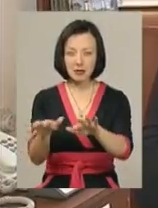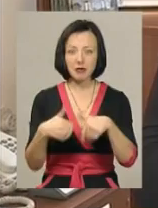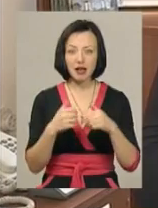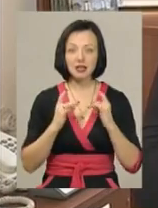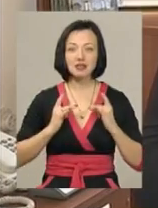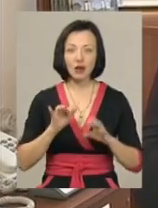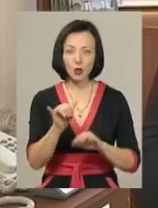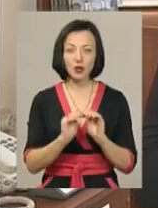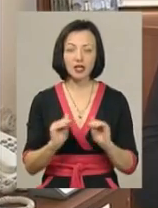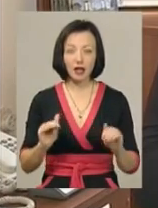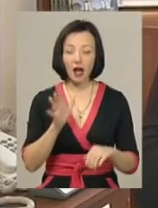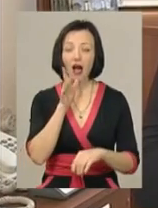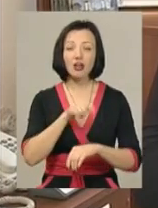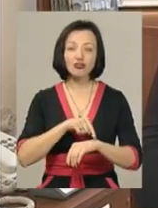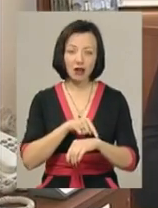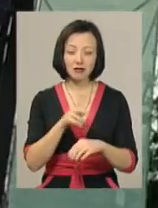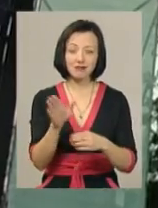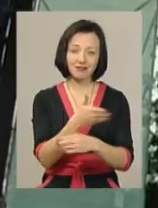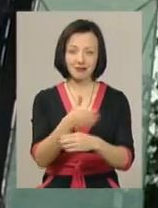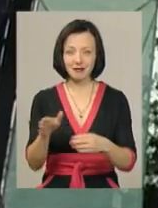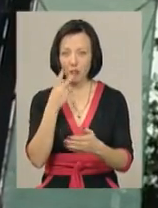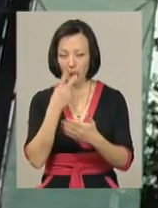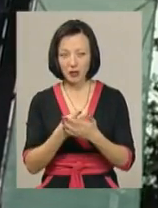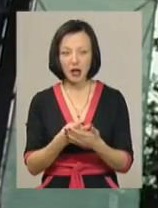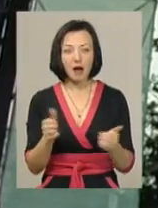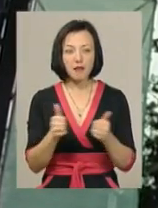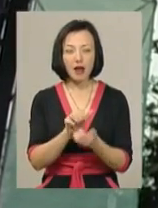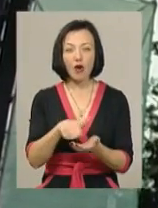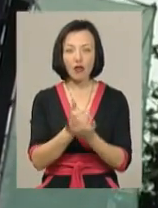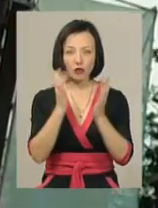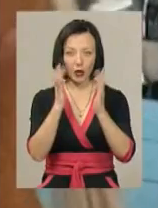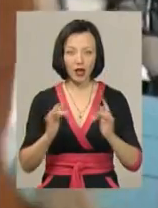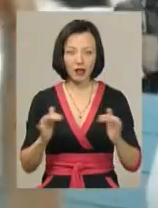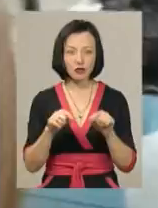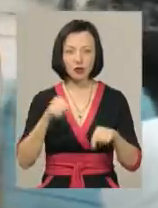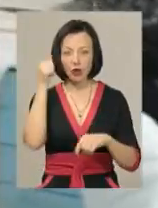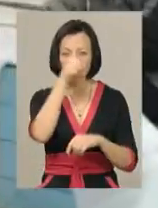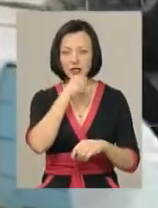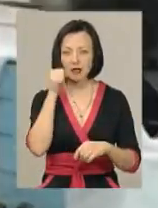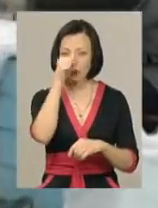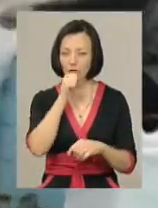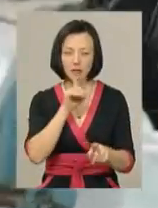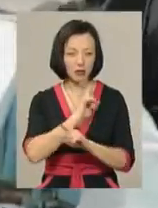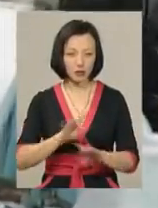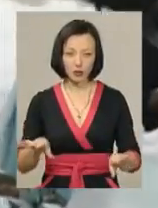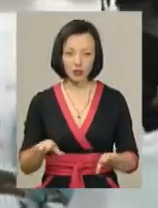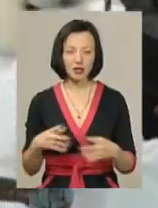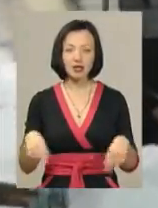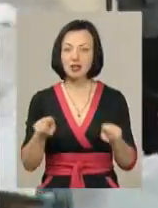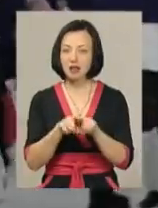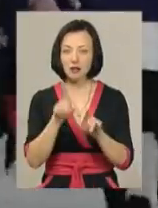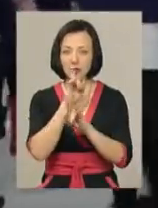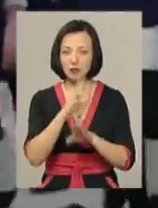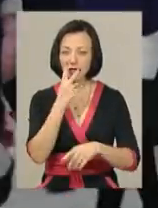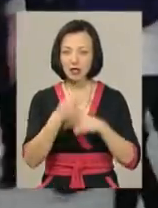дітей а час розсудить а от Біля головної ялинки Хмельницького цьогоріч Діда Мороза таки не буде так само як і не